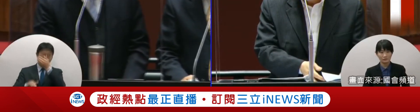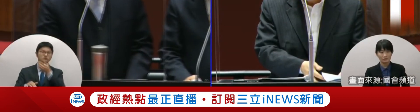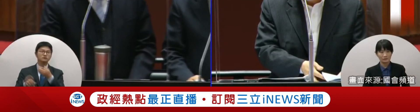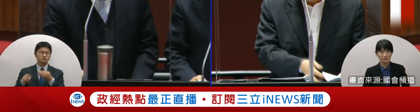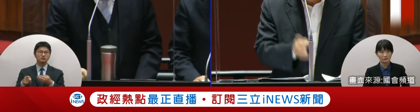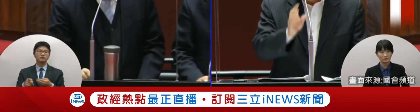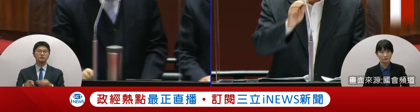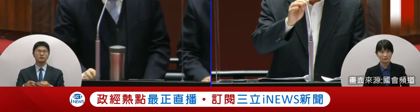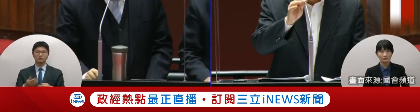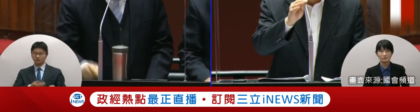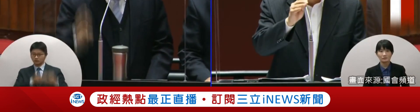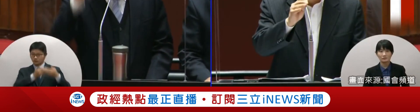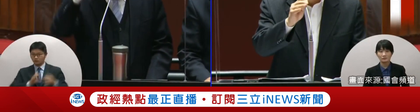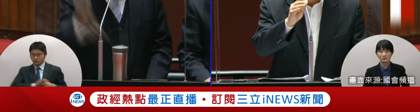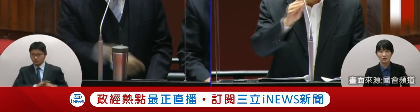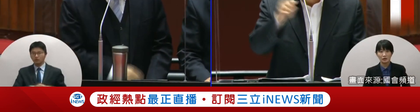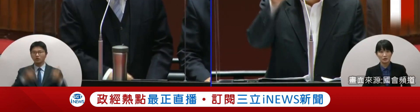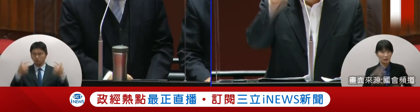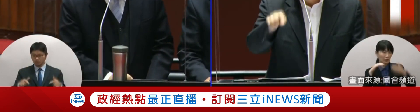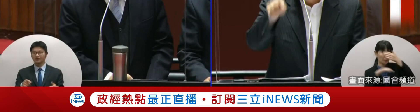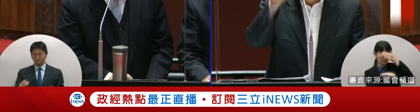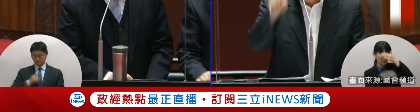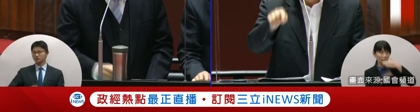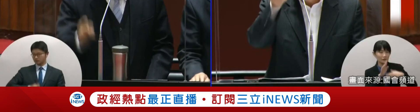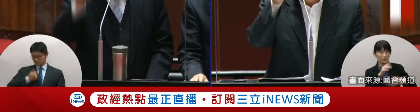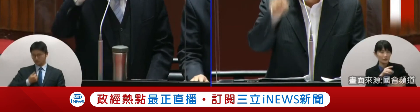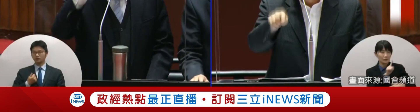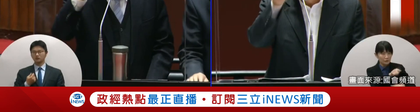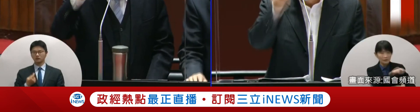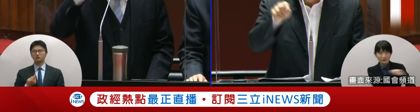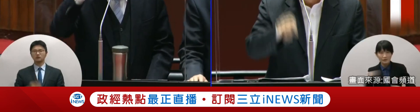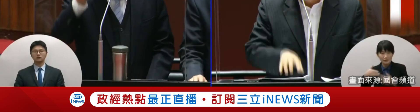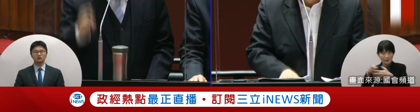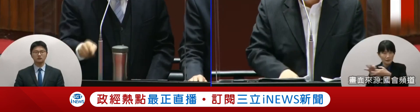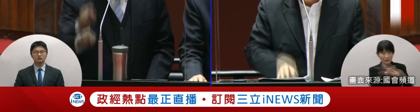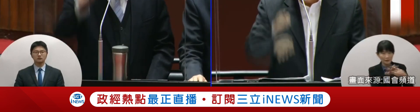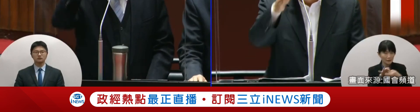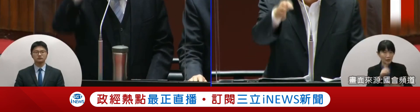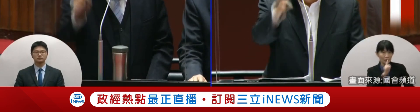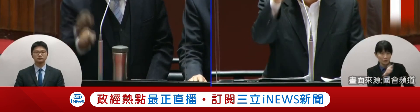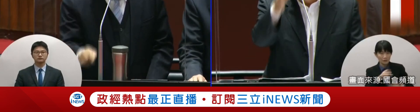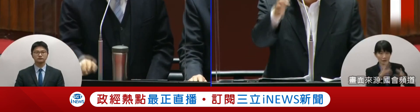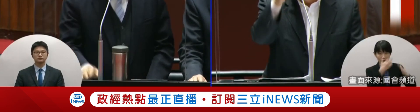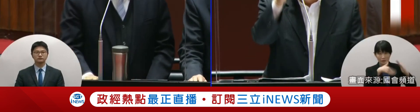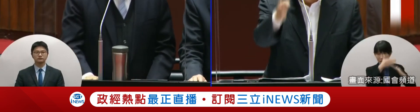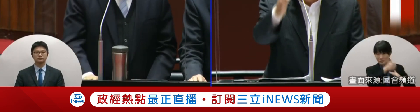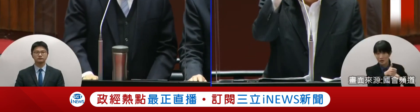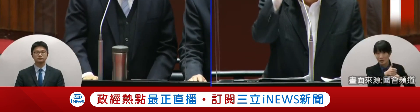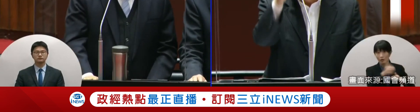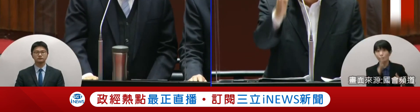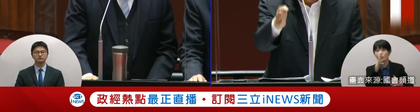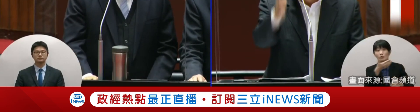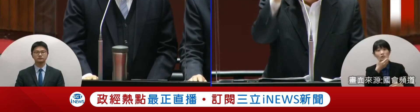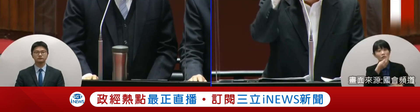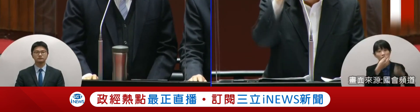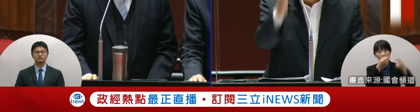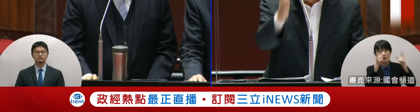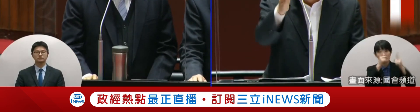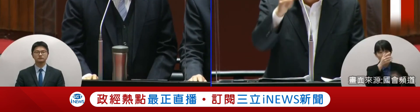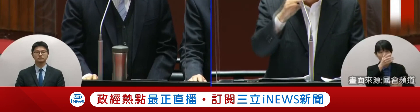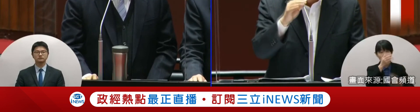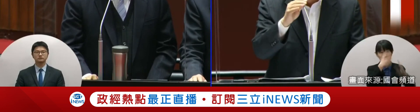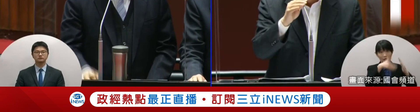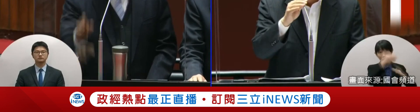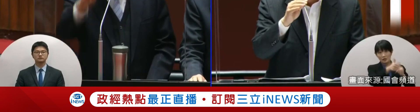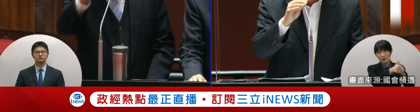红。 对，他现在抹红的是新竹清华大学的校长、院长，所以你觉得新竹清华大学的校长就